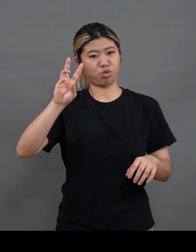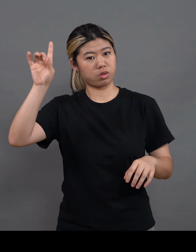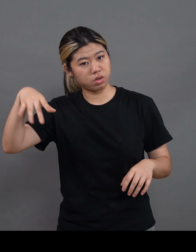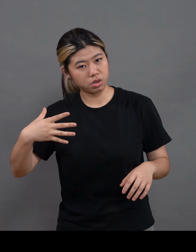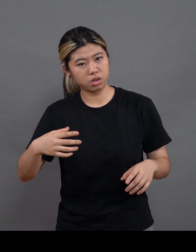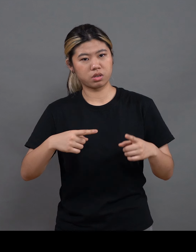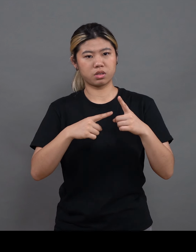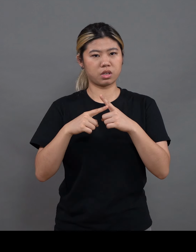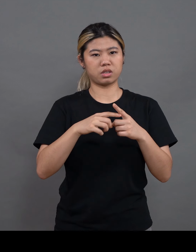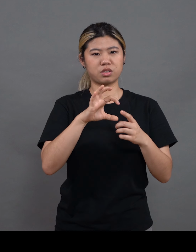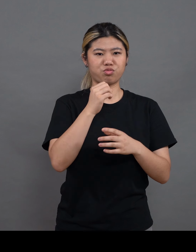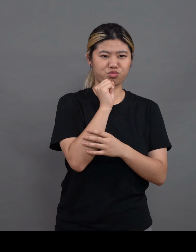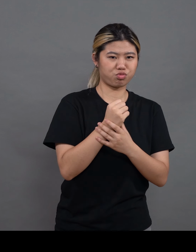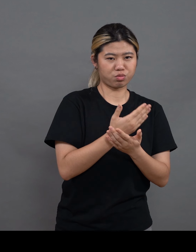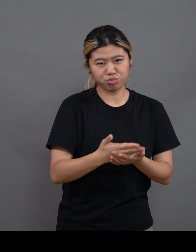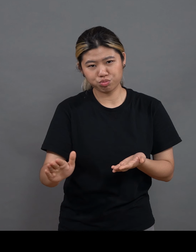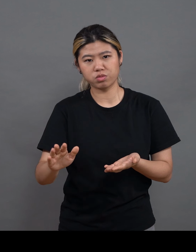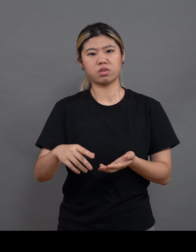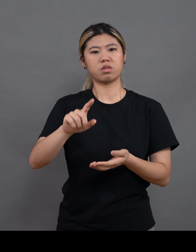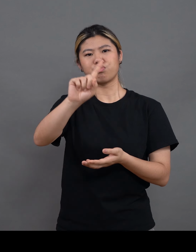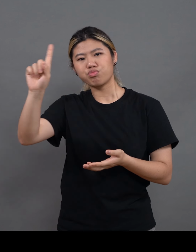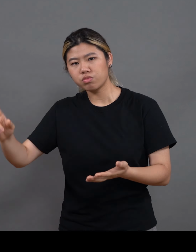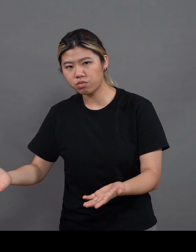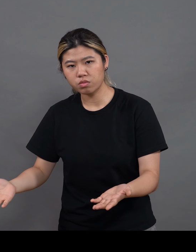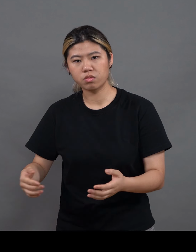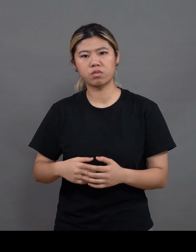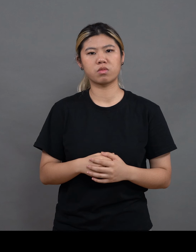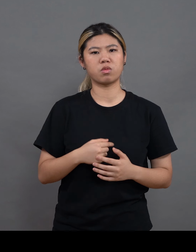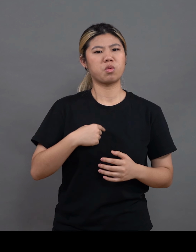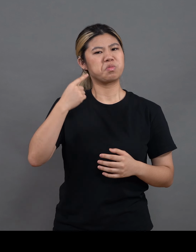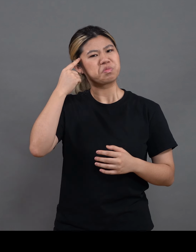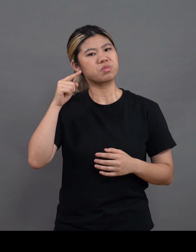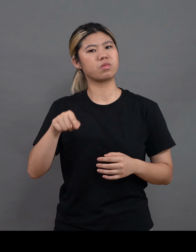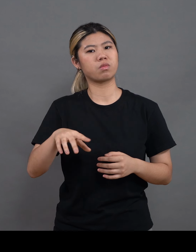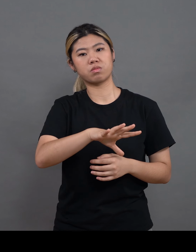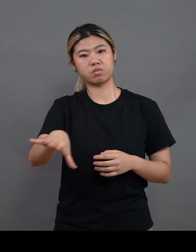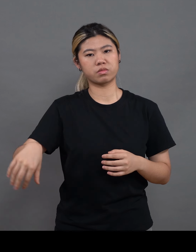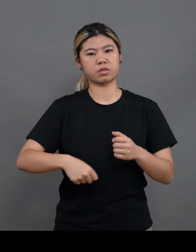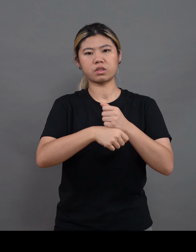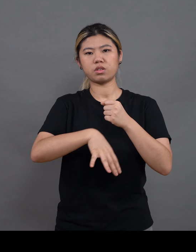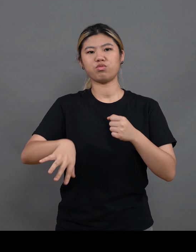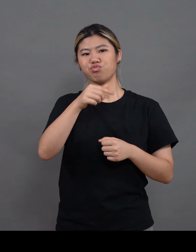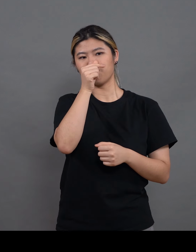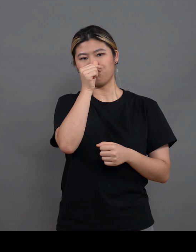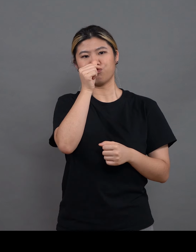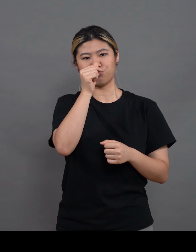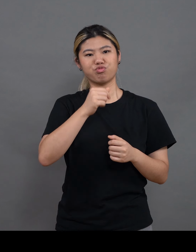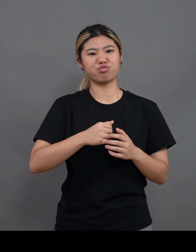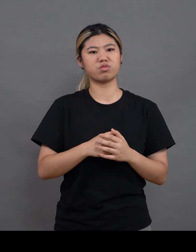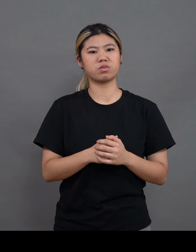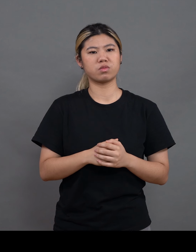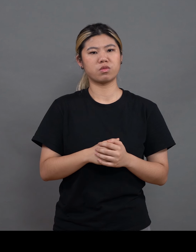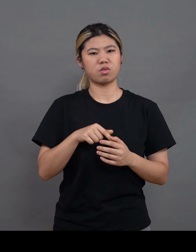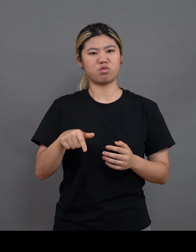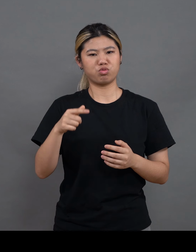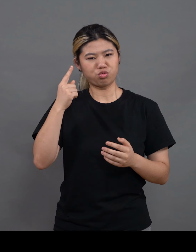源，以及那个人的排泄的来源和它的去向，然后我就在想，这个系统是比较有